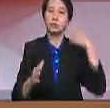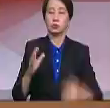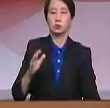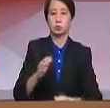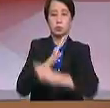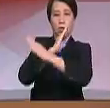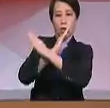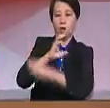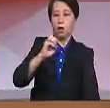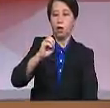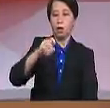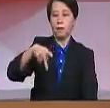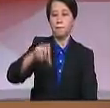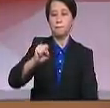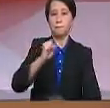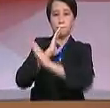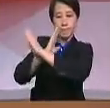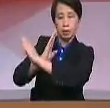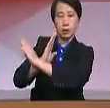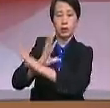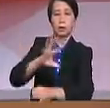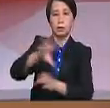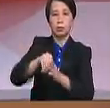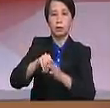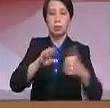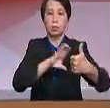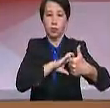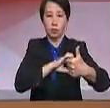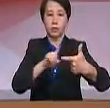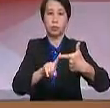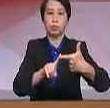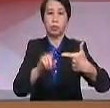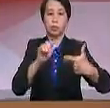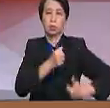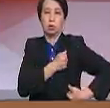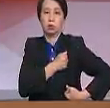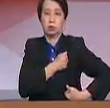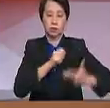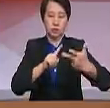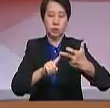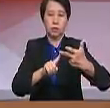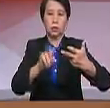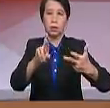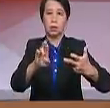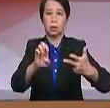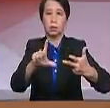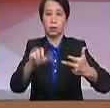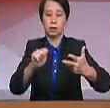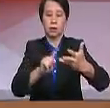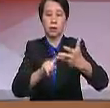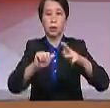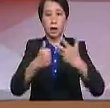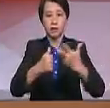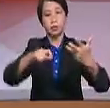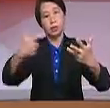operasi benteng ataupun ops benteng melibatkan PDRM, ATM, RELA dan agensi